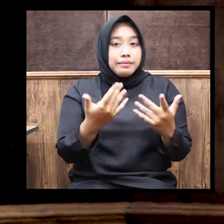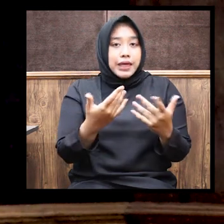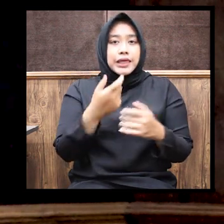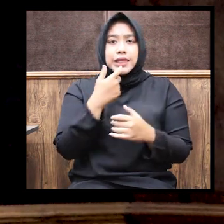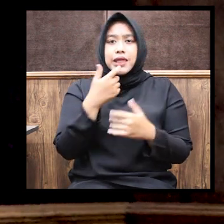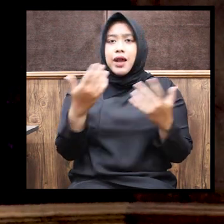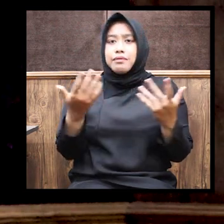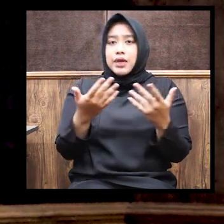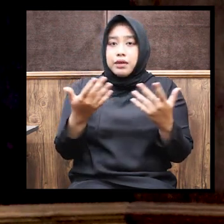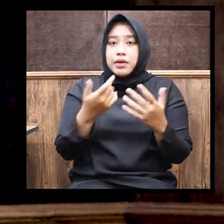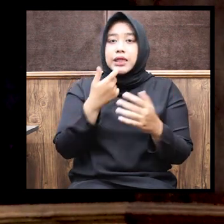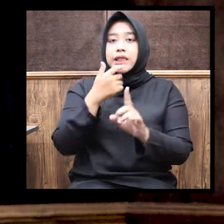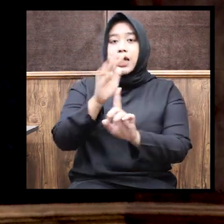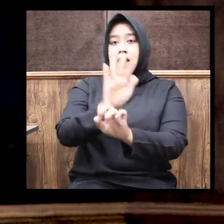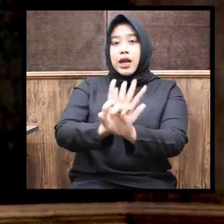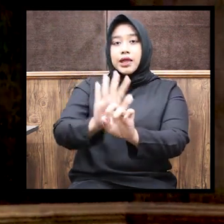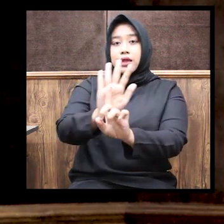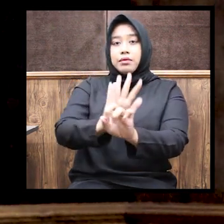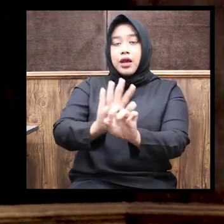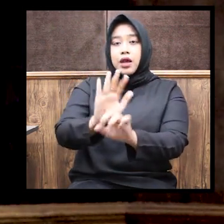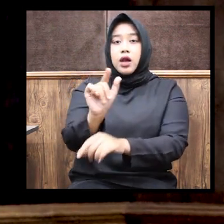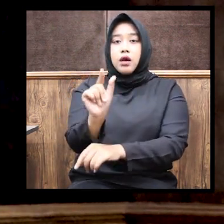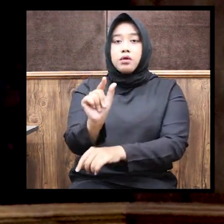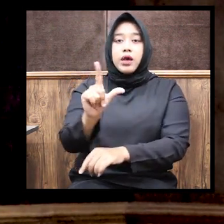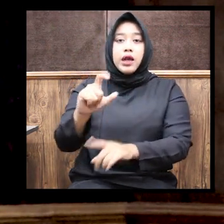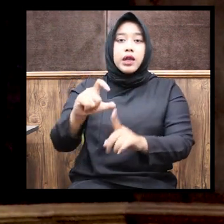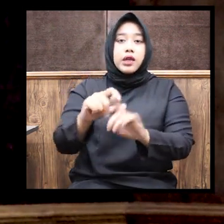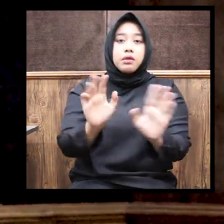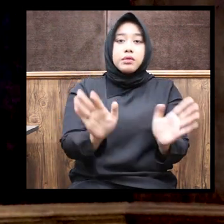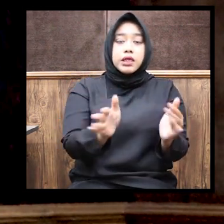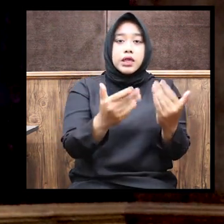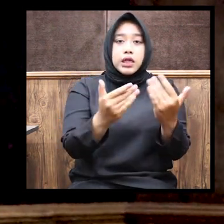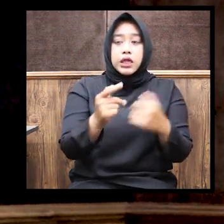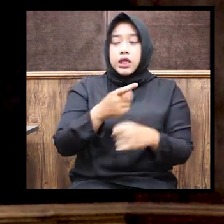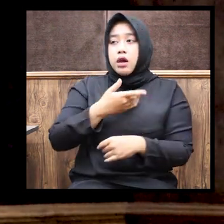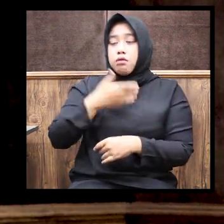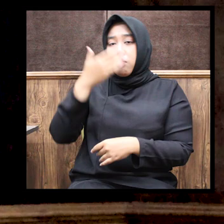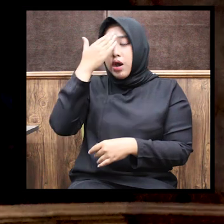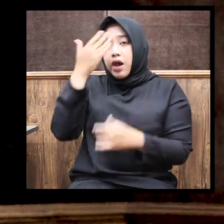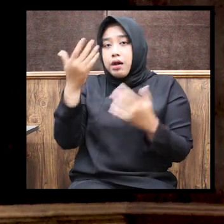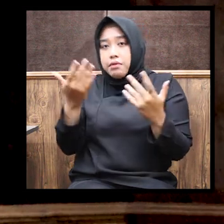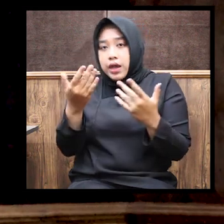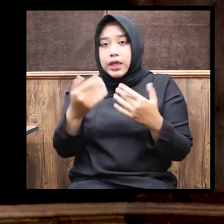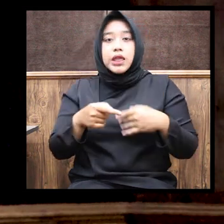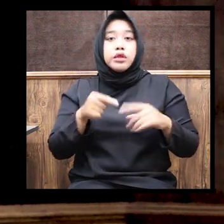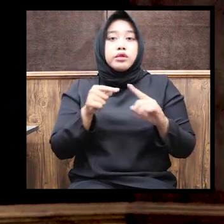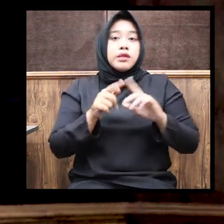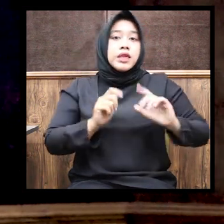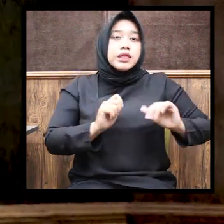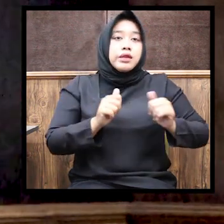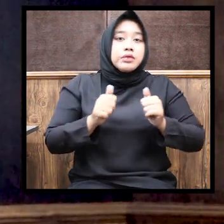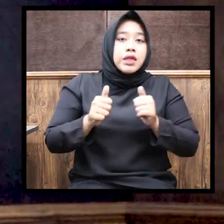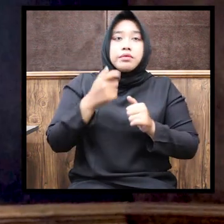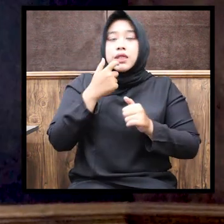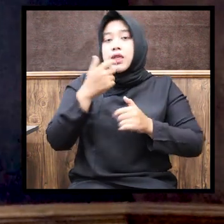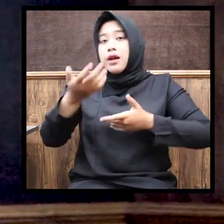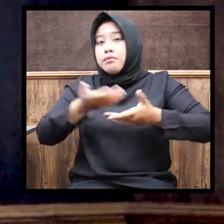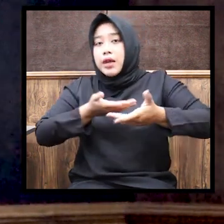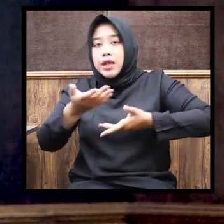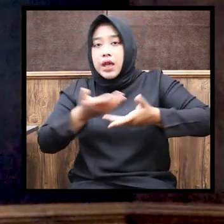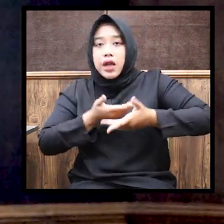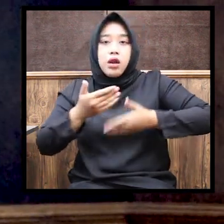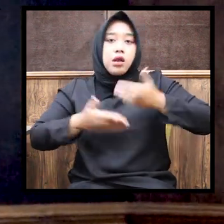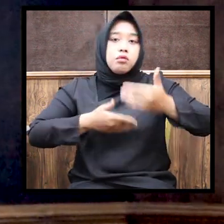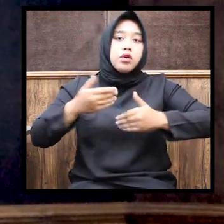bagaimana tadi latar belakang old terbentuk kita mau ngapain ya itu juga kita persiapannya untuk bisa melakukan layanan itu juga